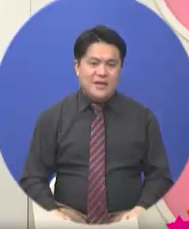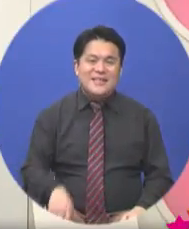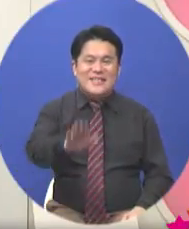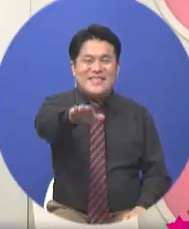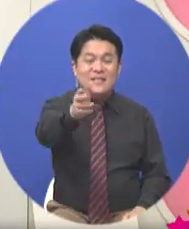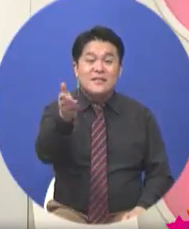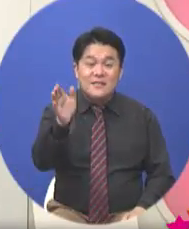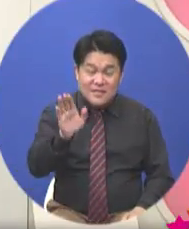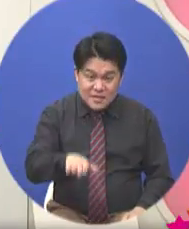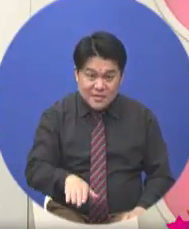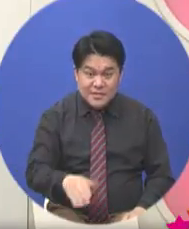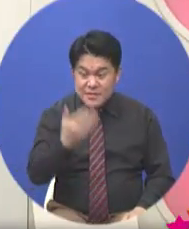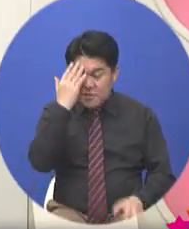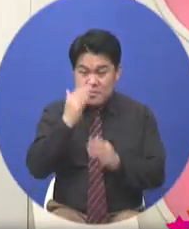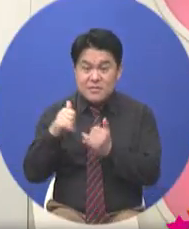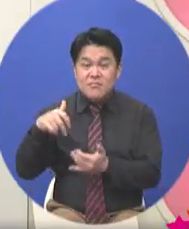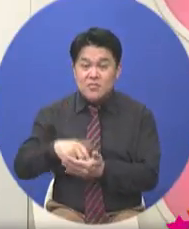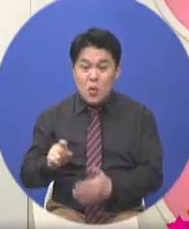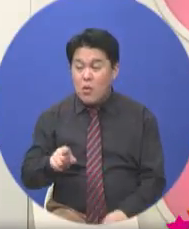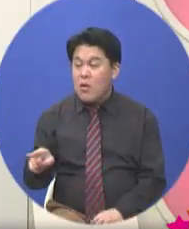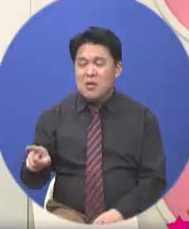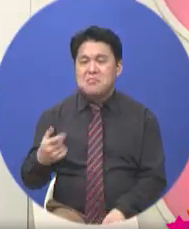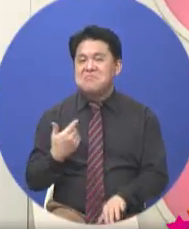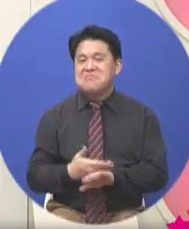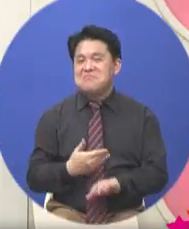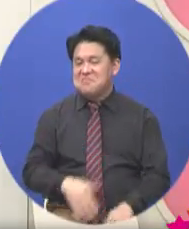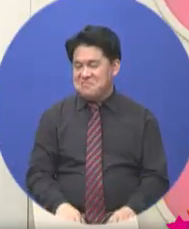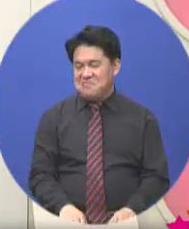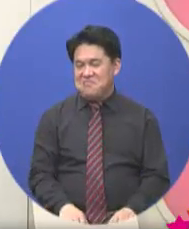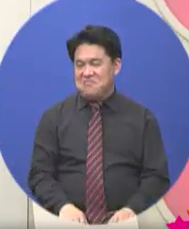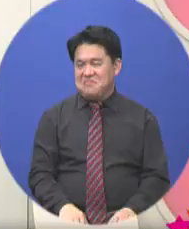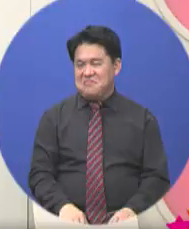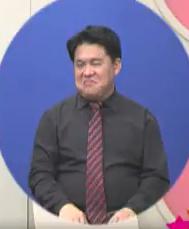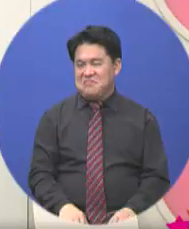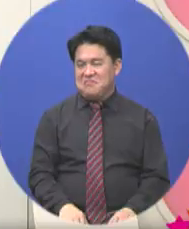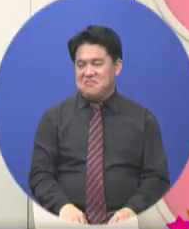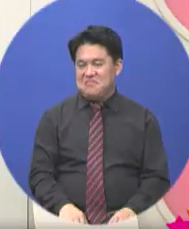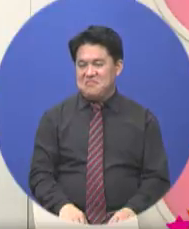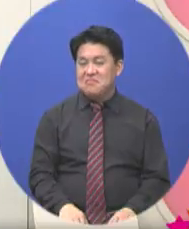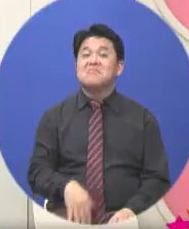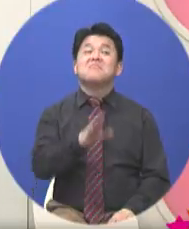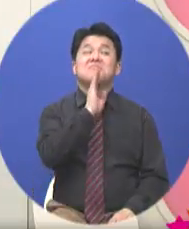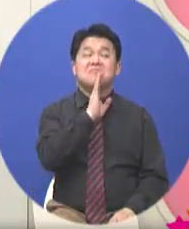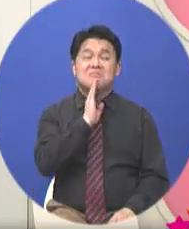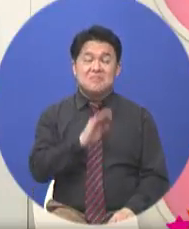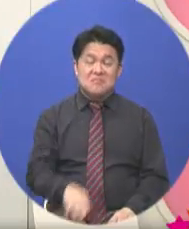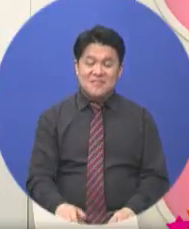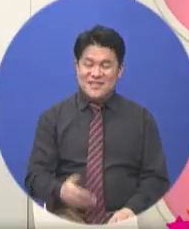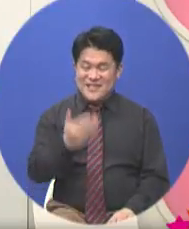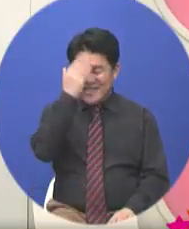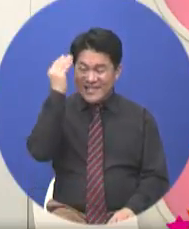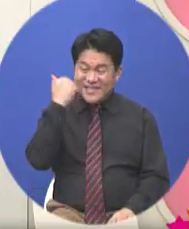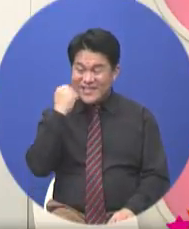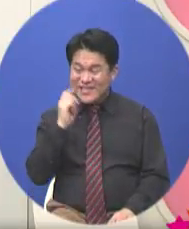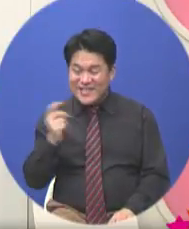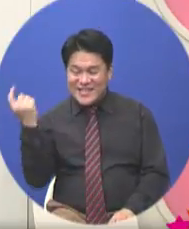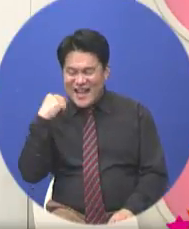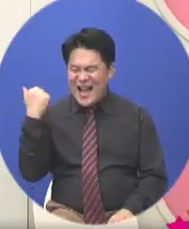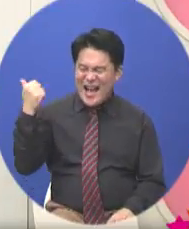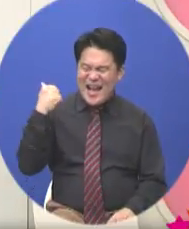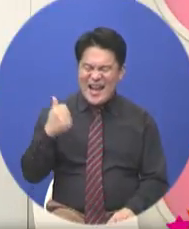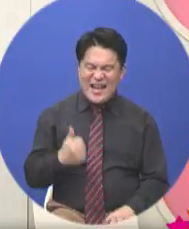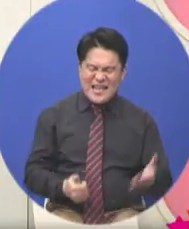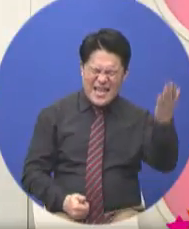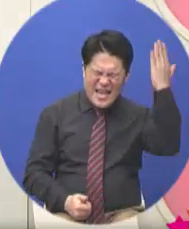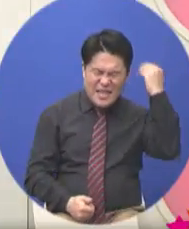그 세대는 또 그 세대는 또 거꾸로 얘기를 한단 말이에요. 그리고 맞아요. 그 세대는 또 그 거꾸로 얘기해요. 예, 예,